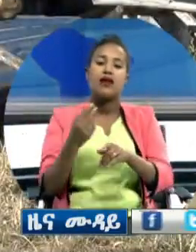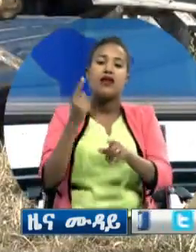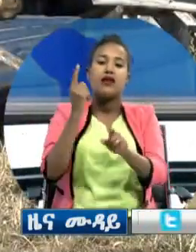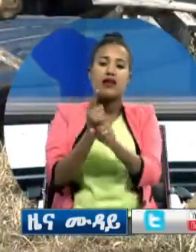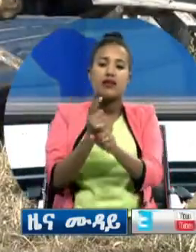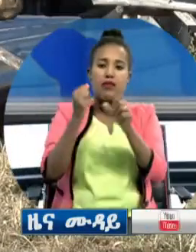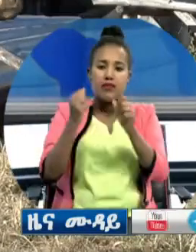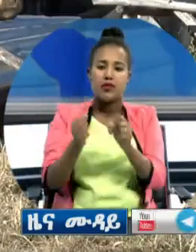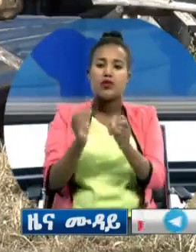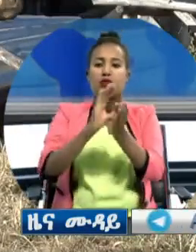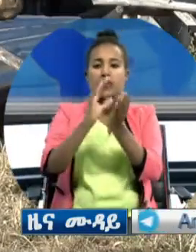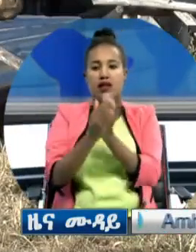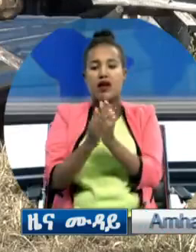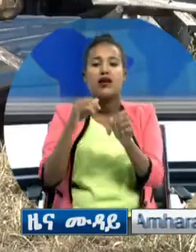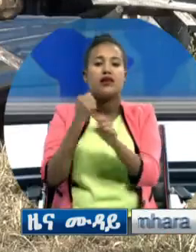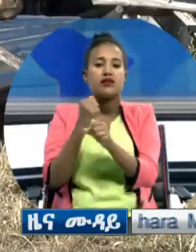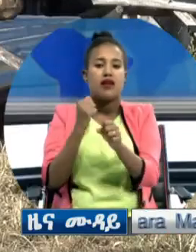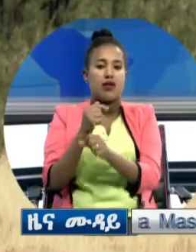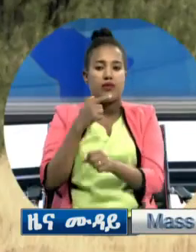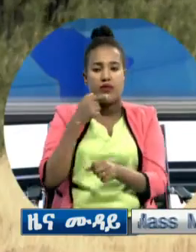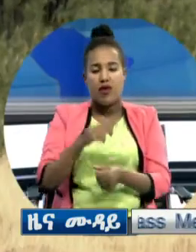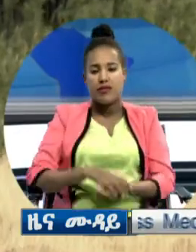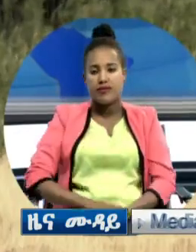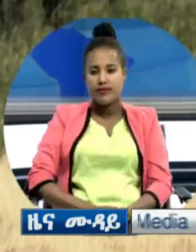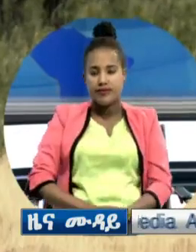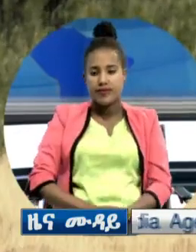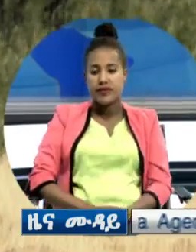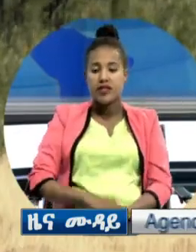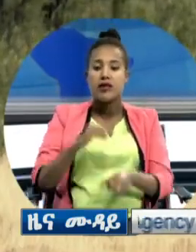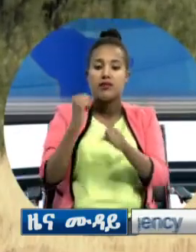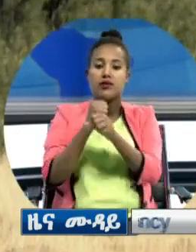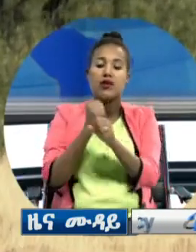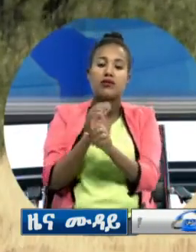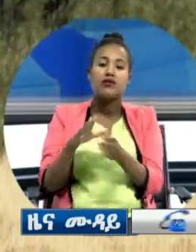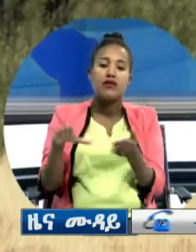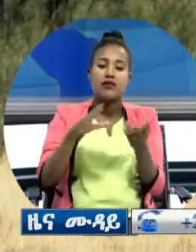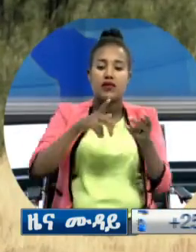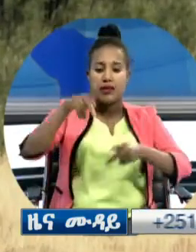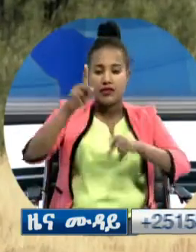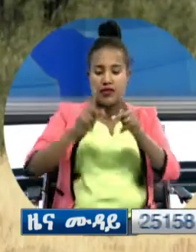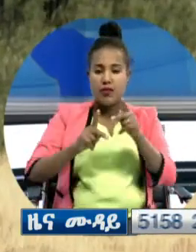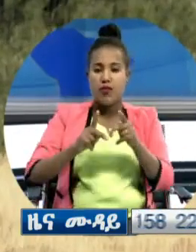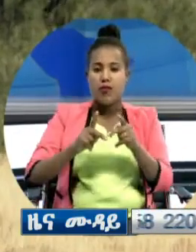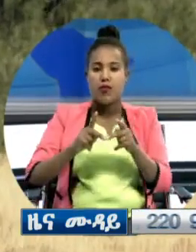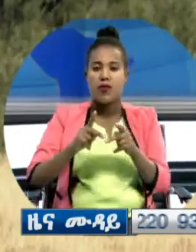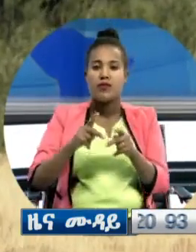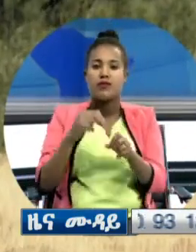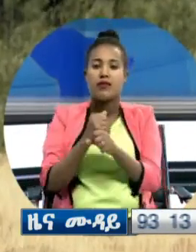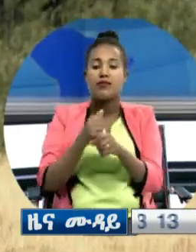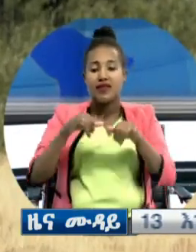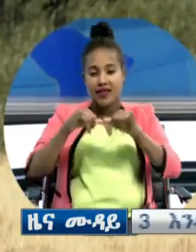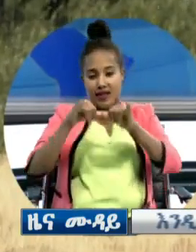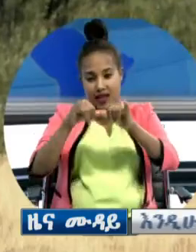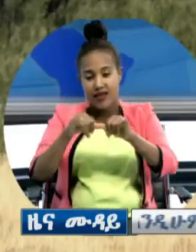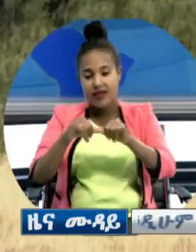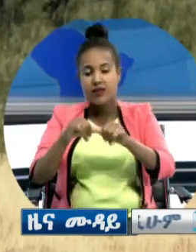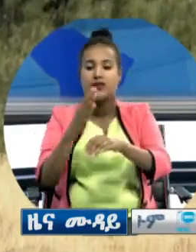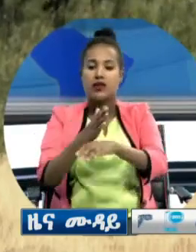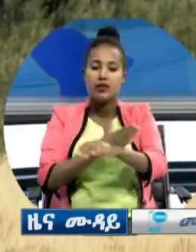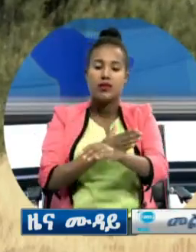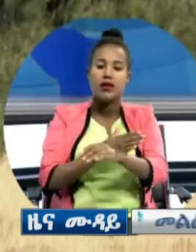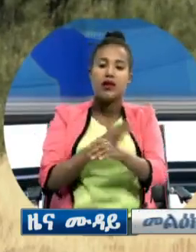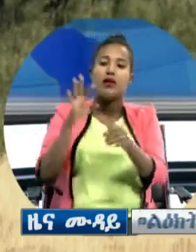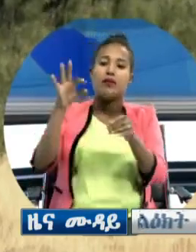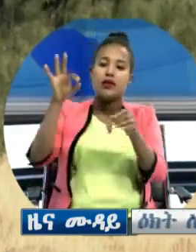ሊያረጋግጥ በሚያስችል መልኩ እየተሰራ ነው ብለዋል። የሚሰራባቸውን ተፋሰሶች ህብረተሰቡ እንዲያምንባቸው ተሰርቶ በቀጣይነት እንዳገግሙና በእጽዋት